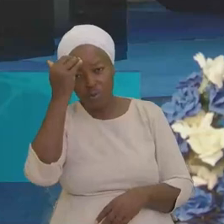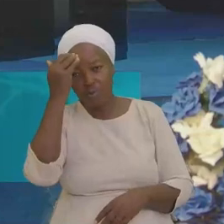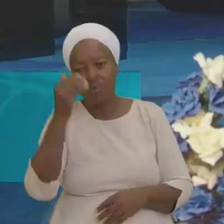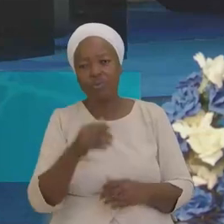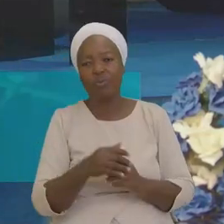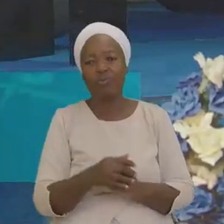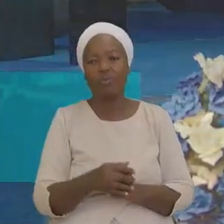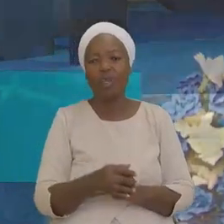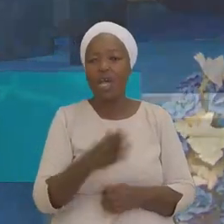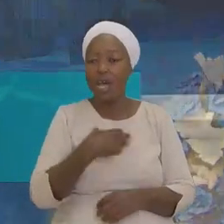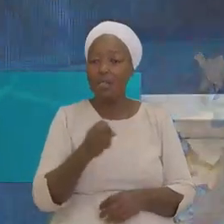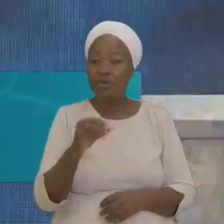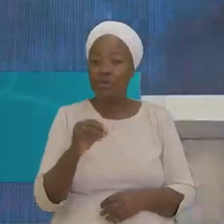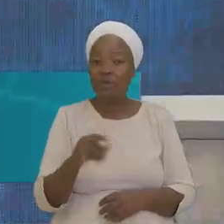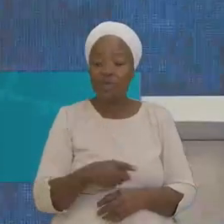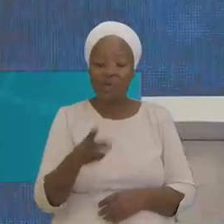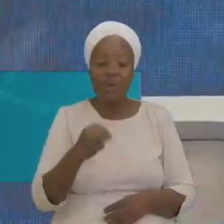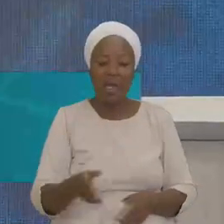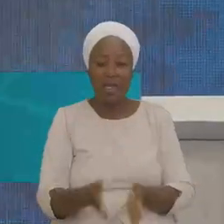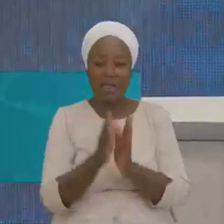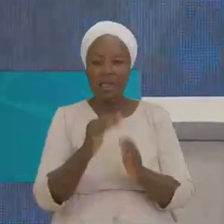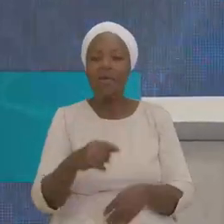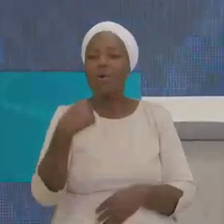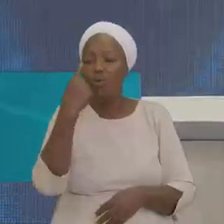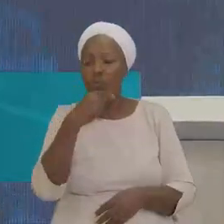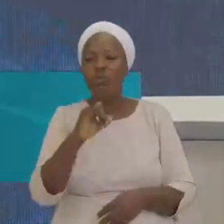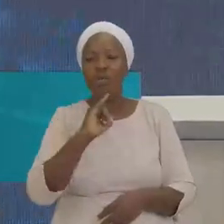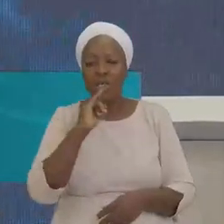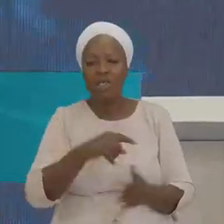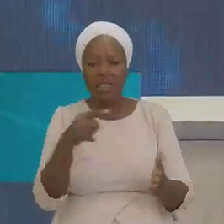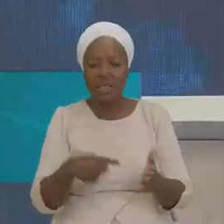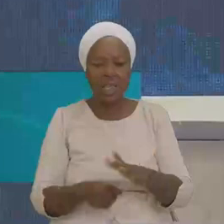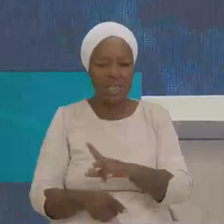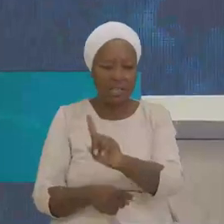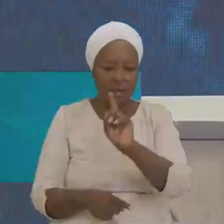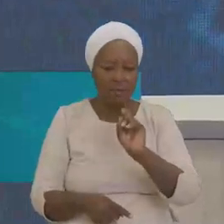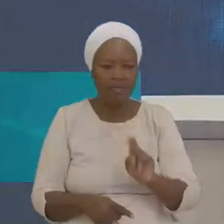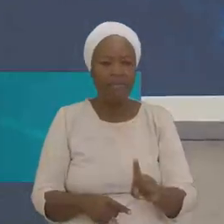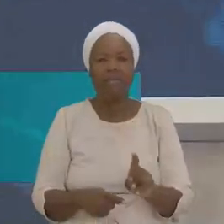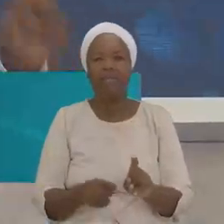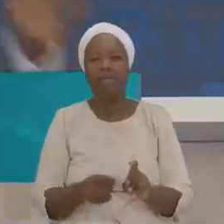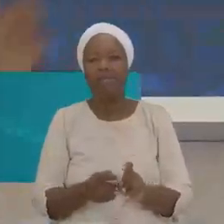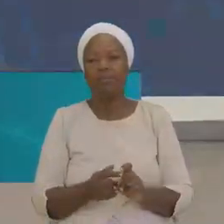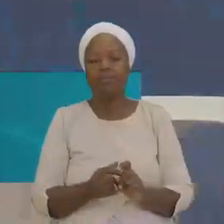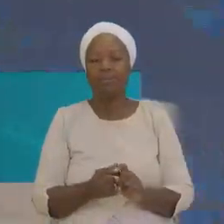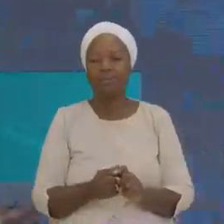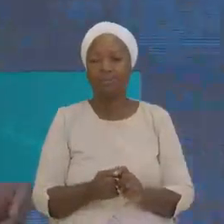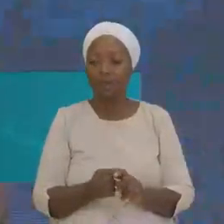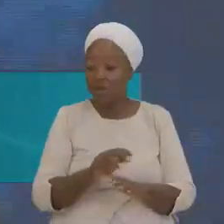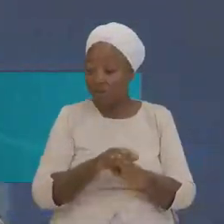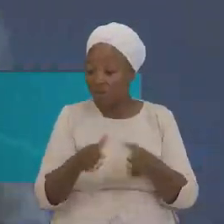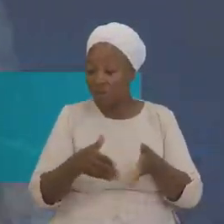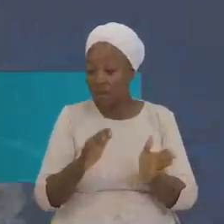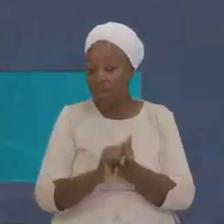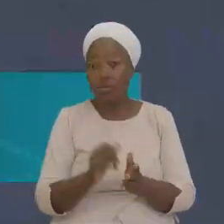des gens qui ne le savaient pas. Ainsi donc, il posait la question, qui est celui-ci?